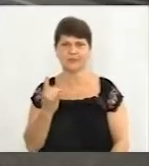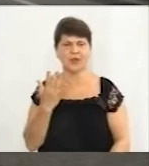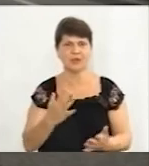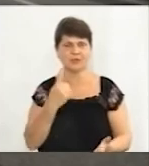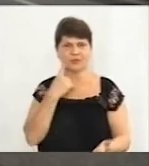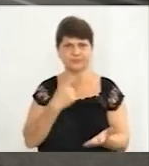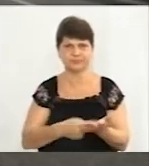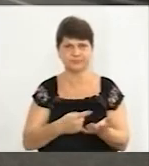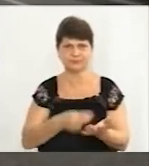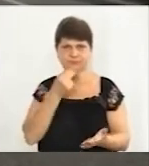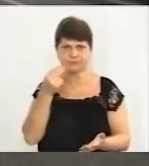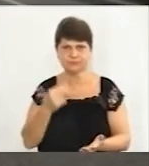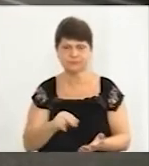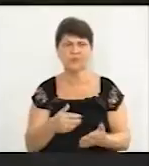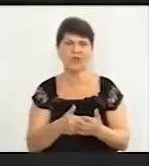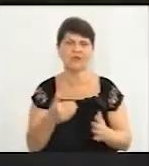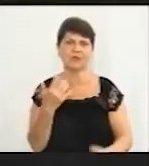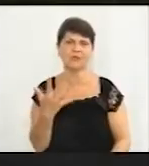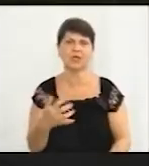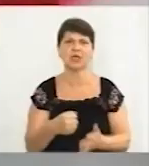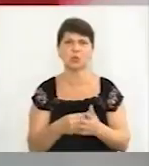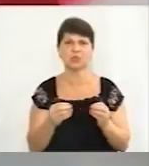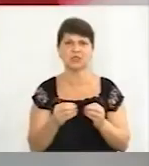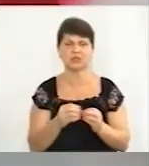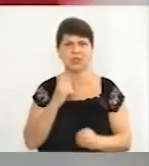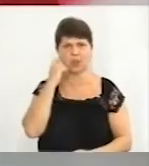йому загрожує від 5 до 10 років в'язниці.